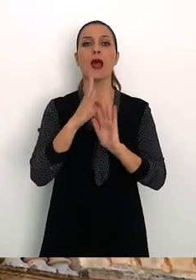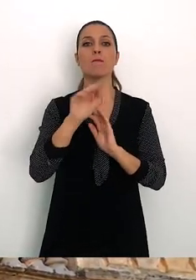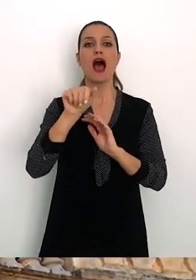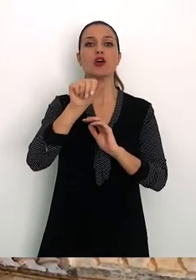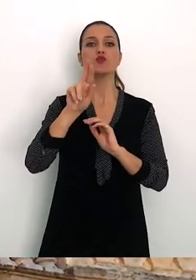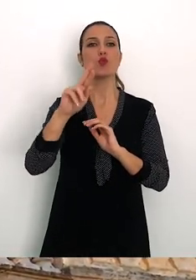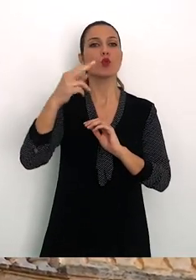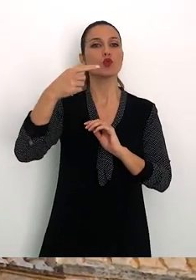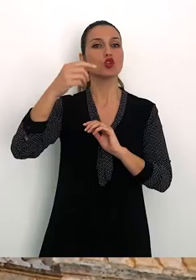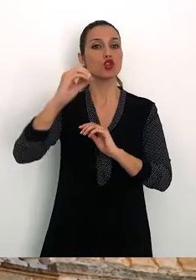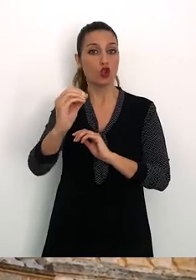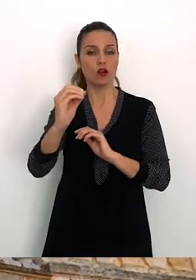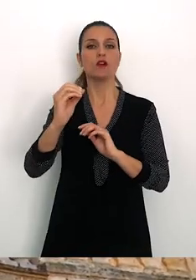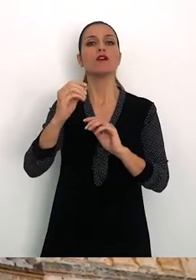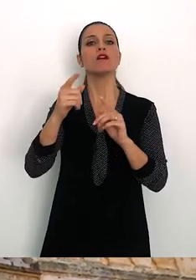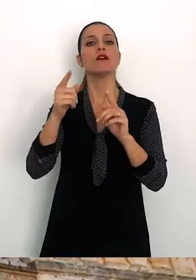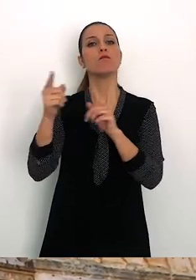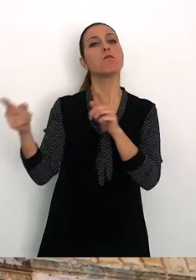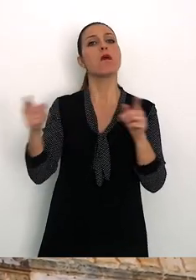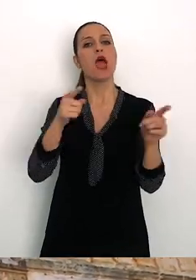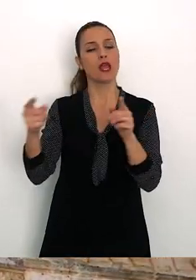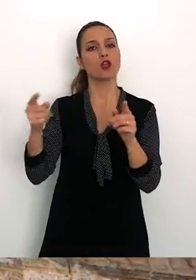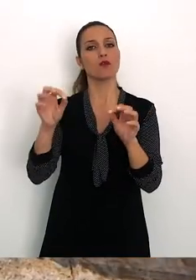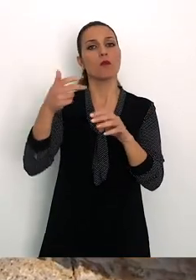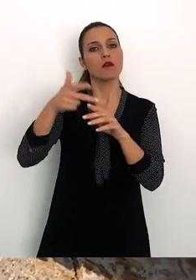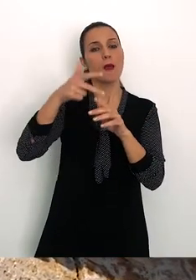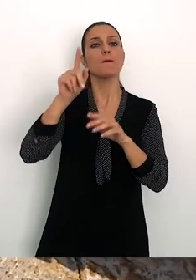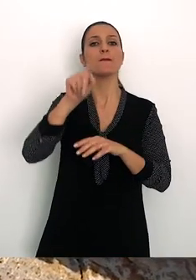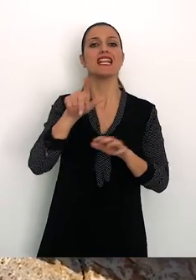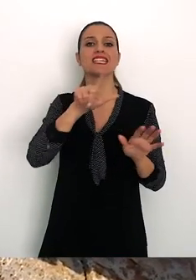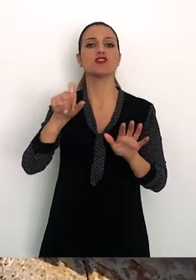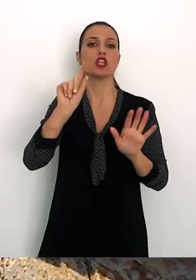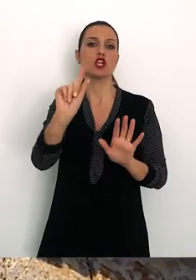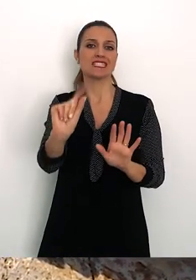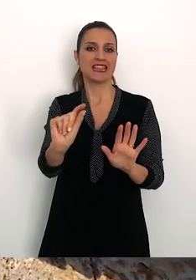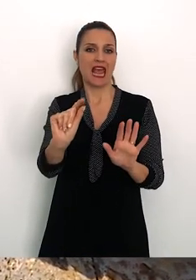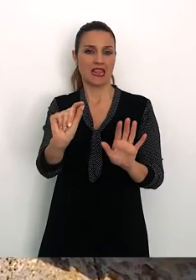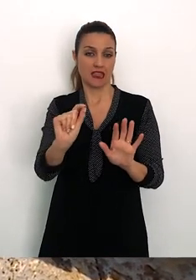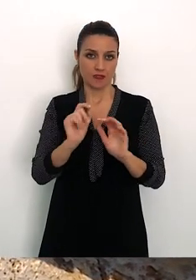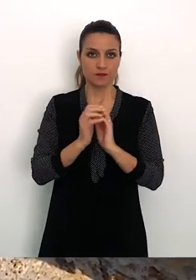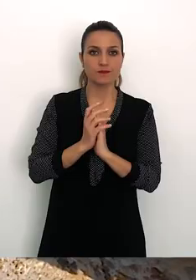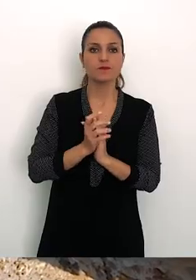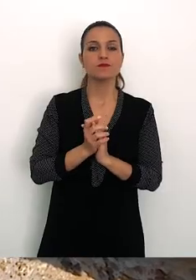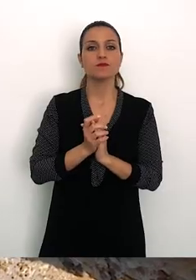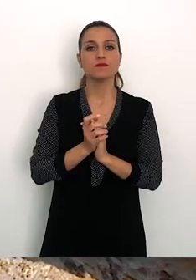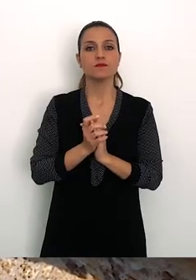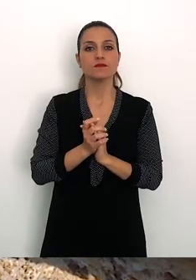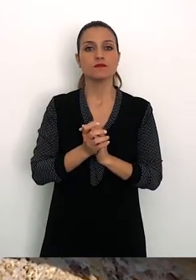e risalente allo stesso periodo di ristrutturazione dell'edificio, cioè il 1770.